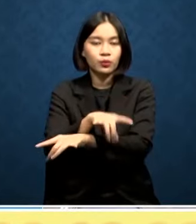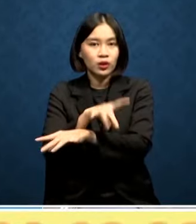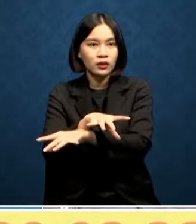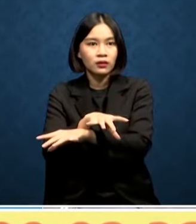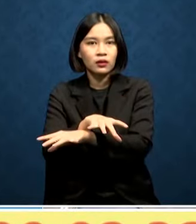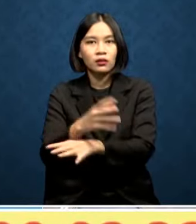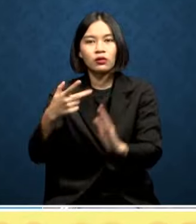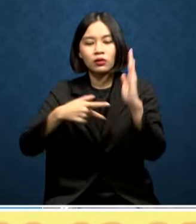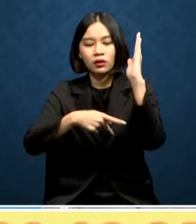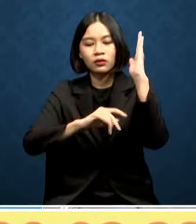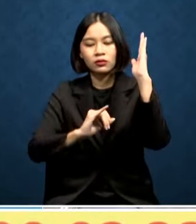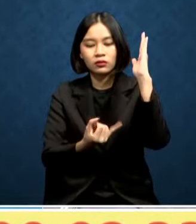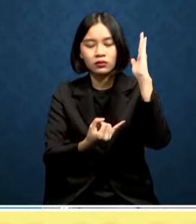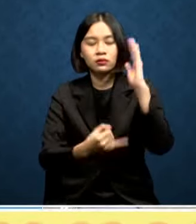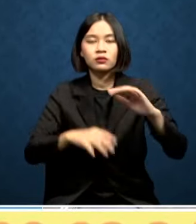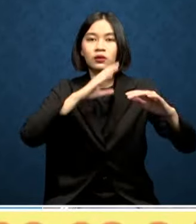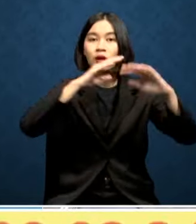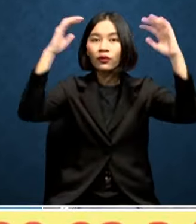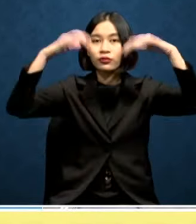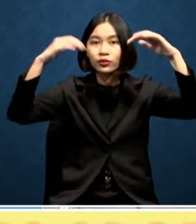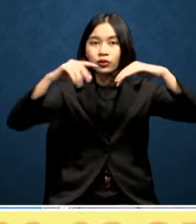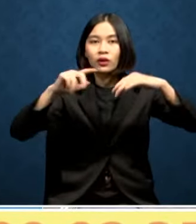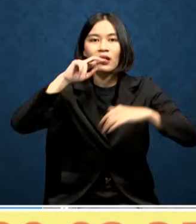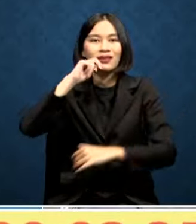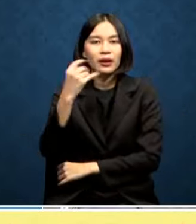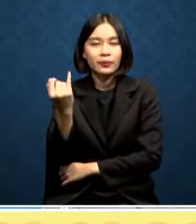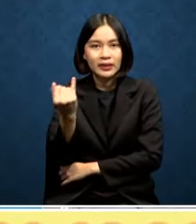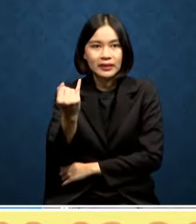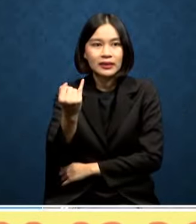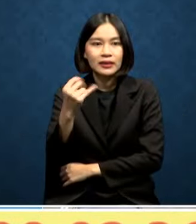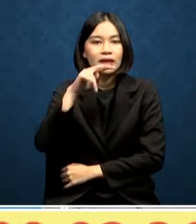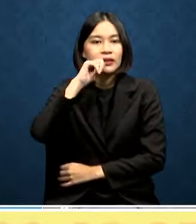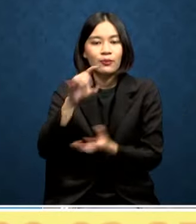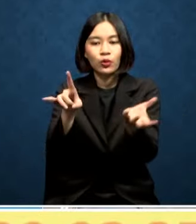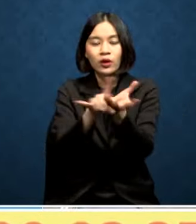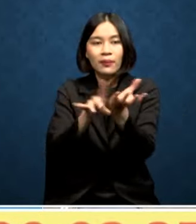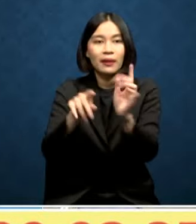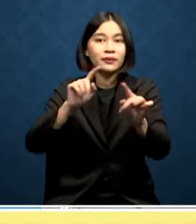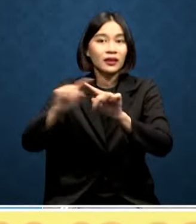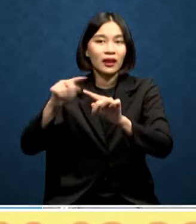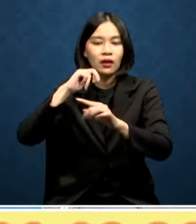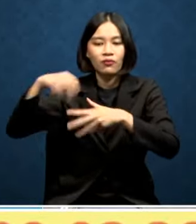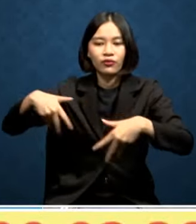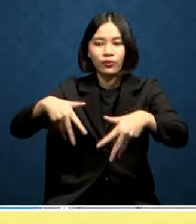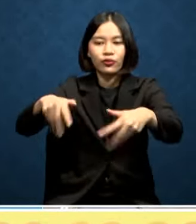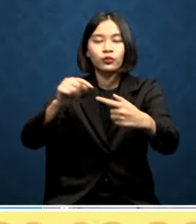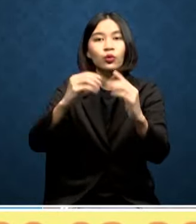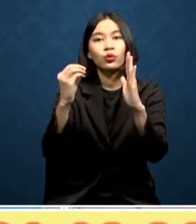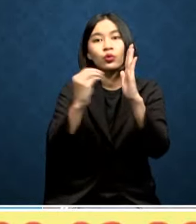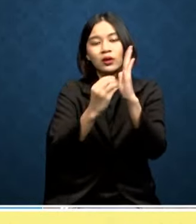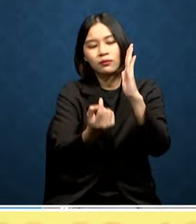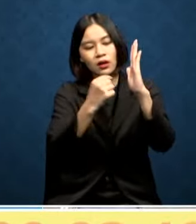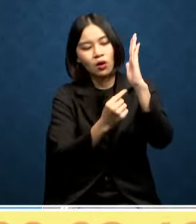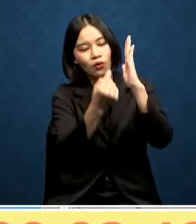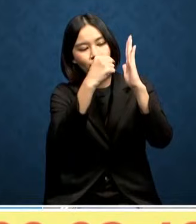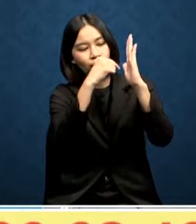ประจวบหน้าฝนน้ำเสียน้ำคุณภาพต่ำก็จะพัดเข้ามาทางกทม